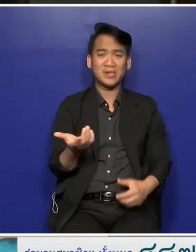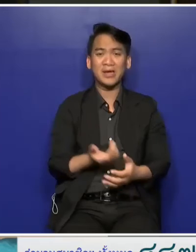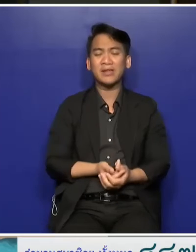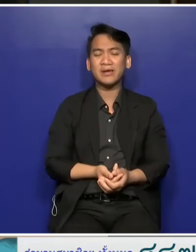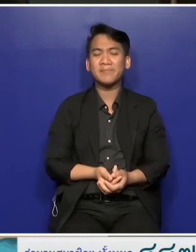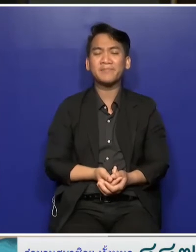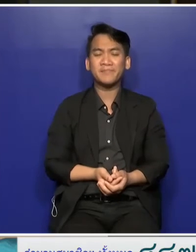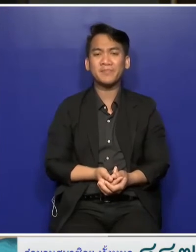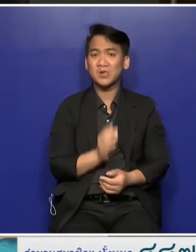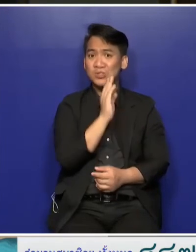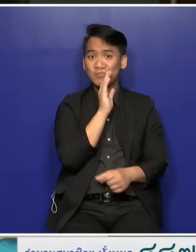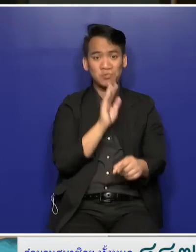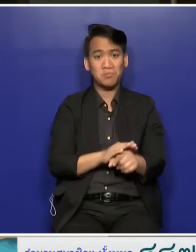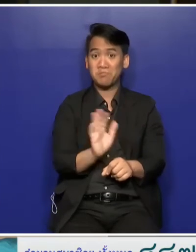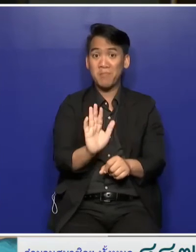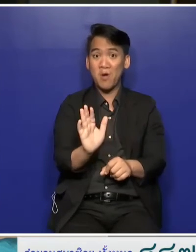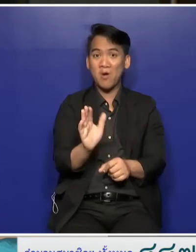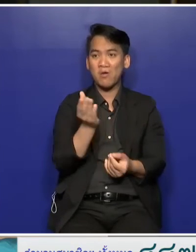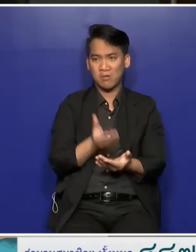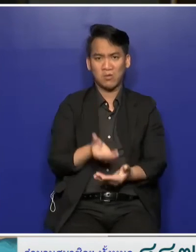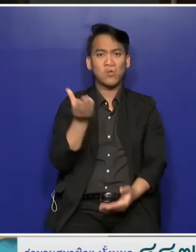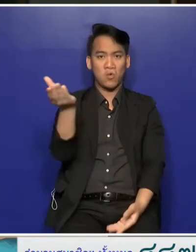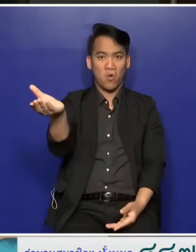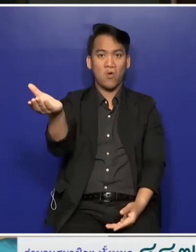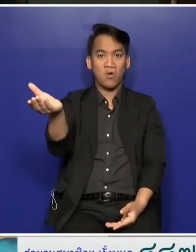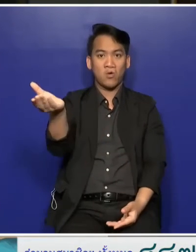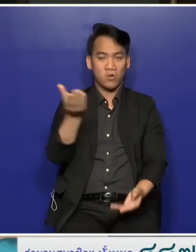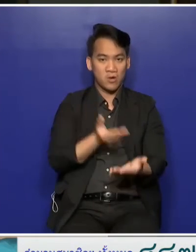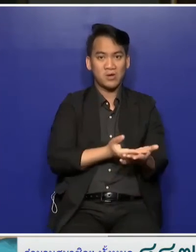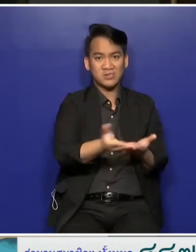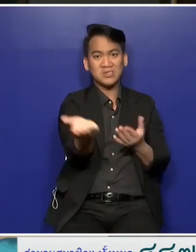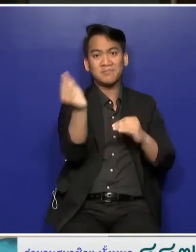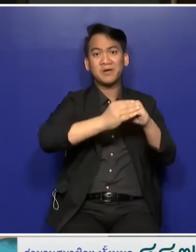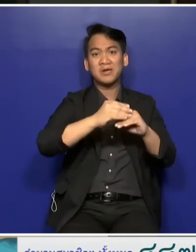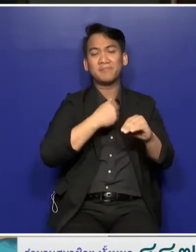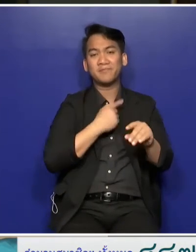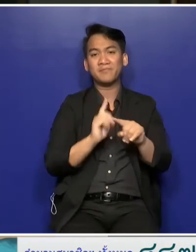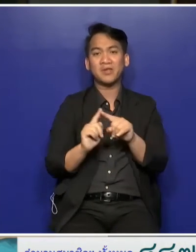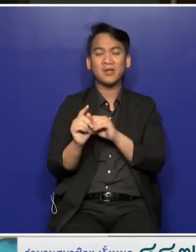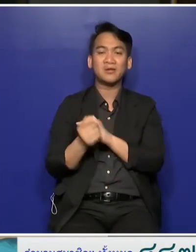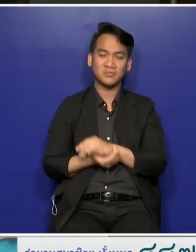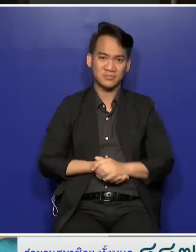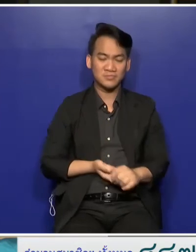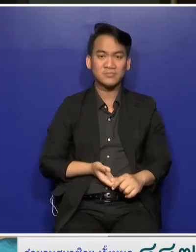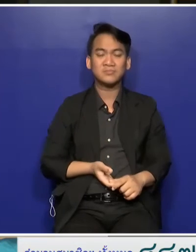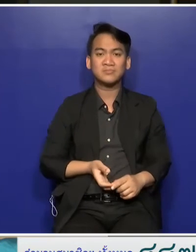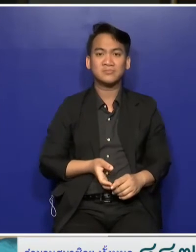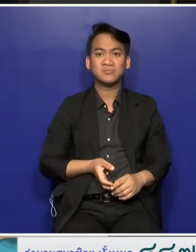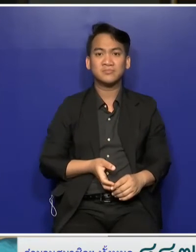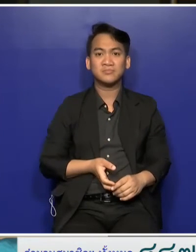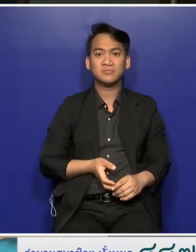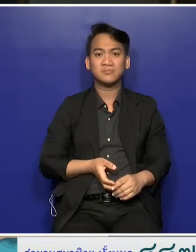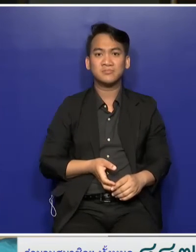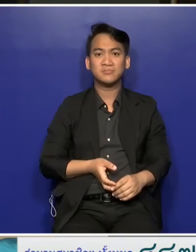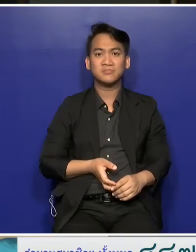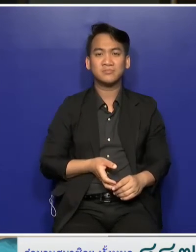วถามีไม่พอ กใช้งบประมาณซือมาเพิ่มนะครั AMPระมาณ ตạต่างกอยากจะเรีนว่าอยากจะให้เพิ่มม